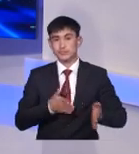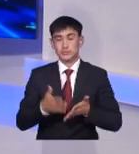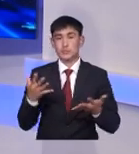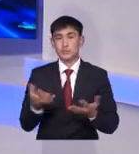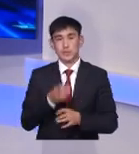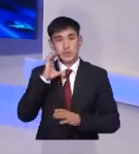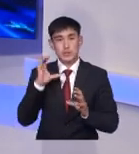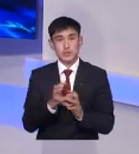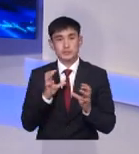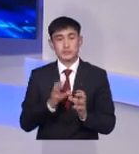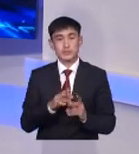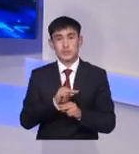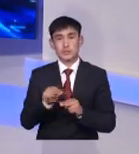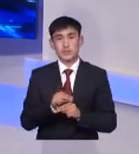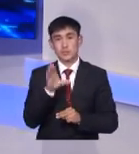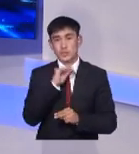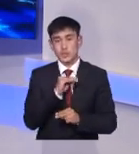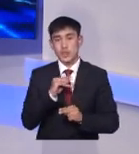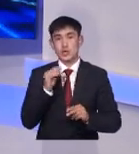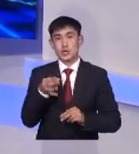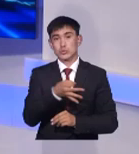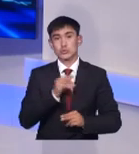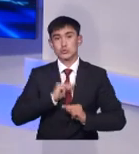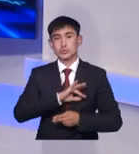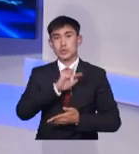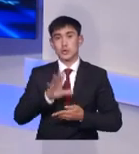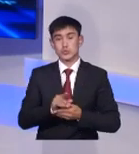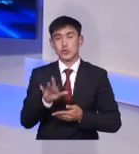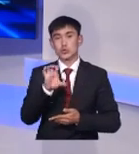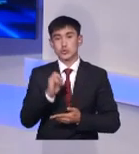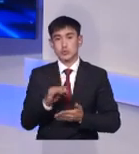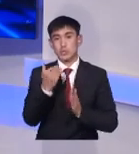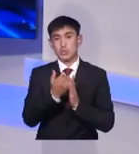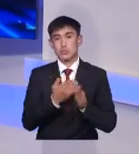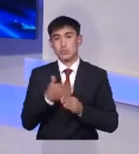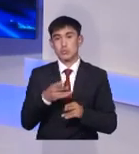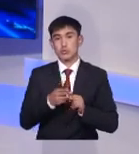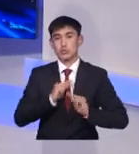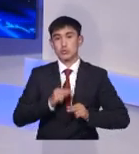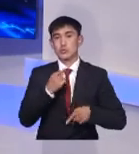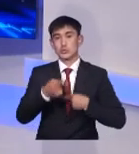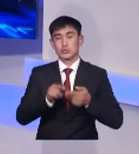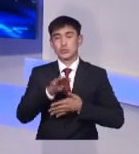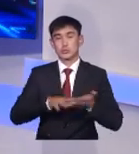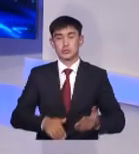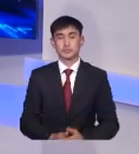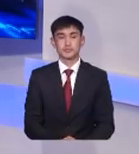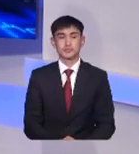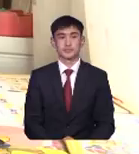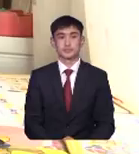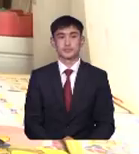оларды тыңдап, әрі тыңдата білет. Аудандық жұмыспен қамту және әлеуметтік бағдарламалар бөлімі бұл істі жүйелі үйлестіріп отыр.